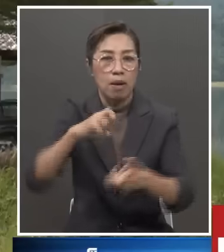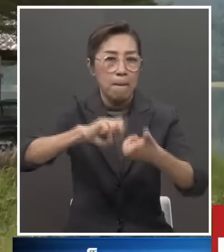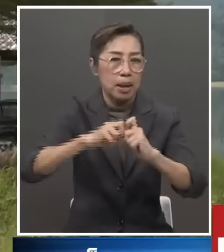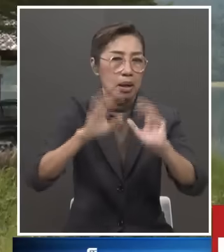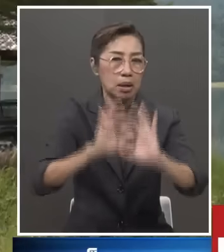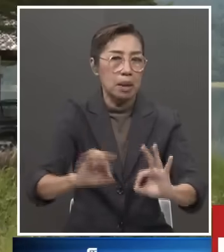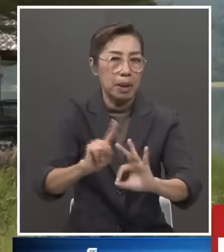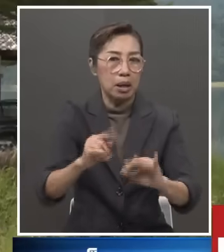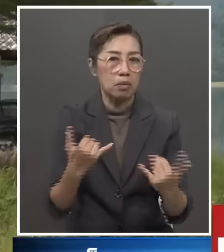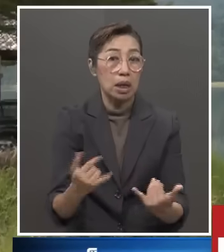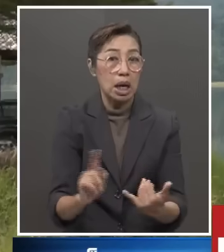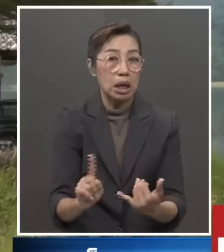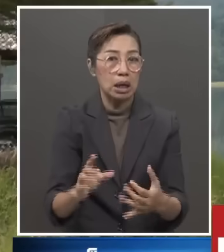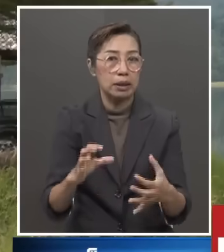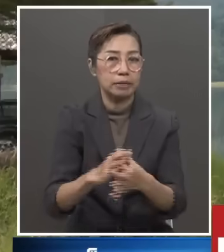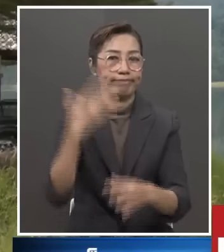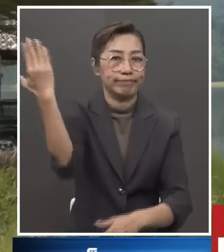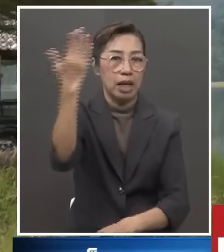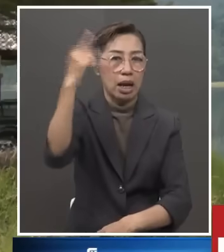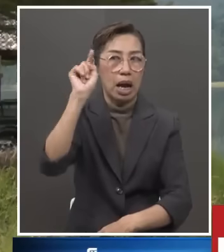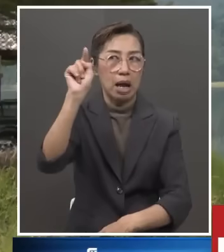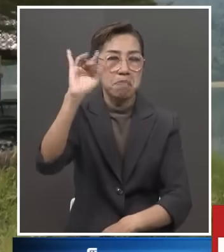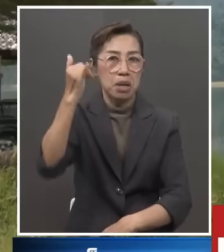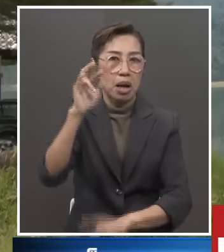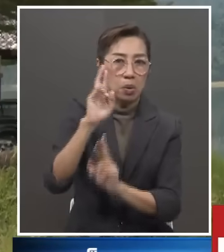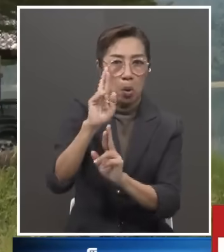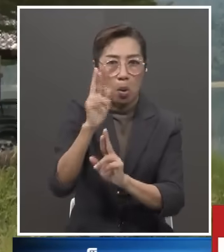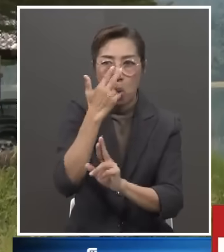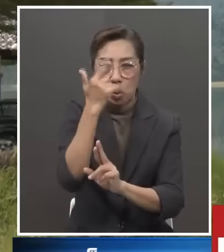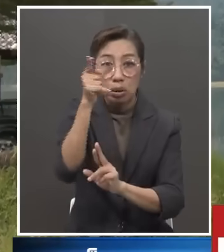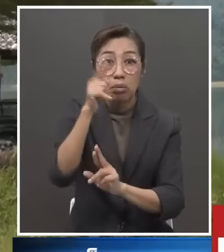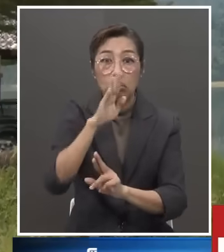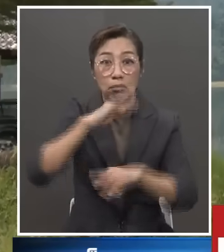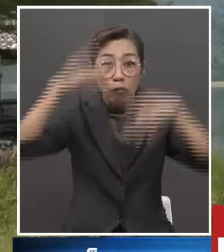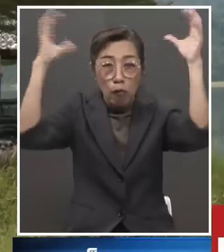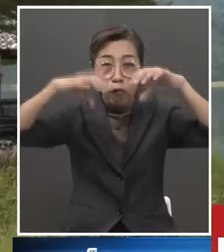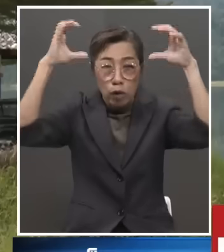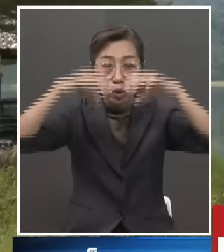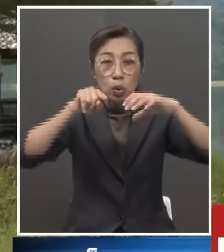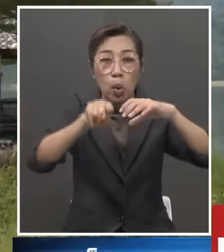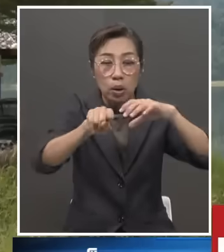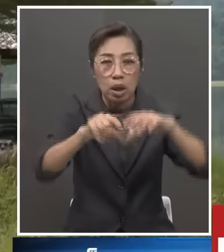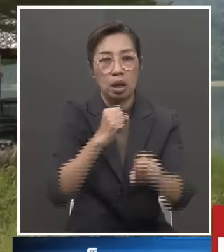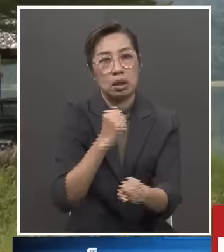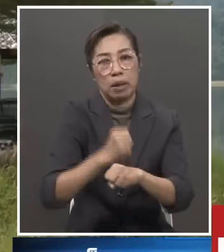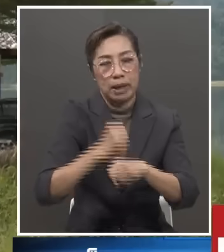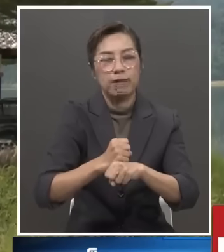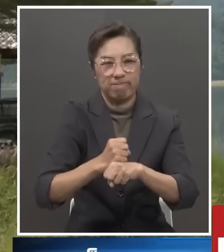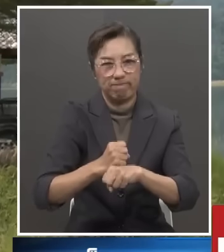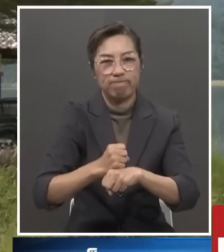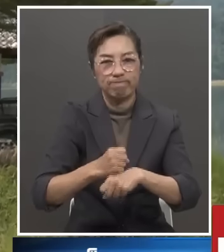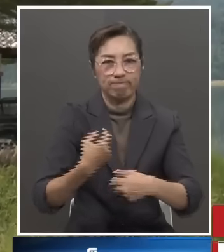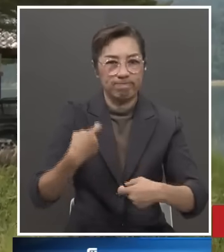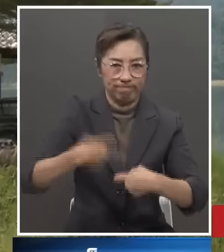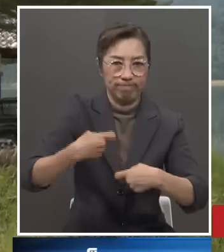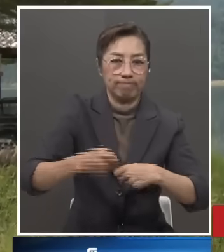ในช่วงของวันนี้ก็คือเรื่องของสภาพอากาศที่ต้องระมัดระวังถ้าหากมีฝนตกขึ้นมาการทำงานของเจ้าหน้าที่ก็จะ